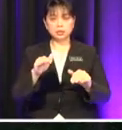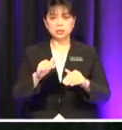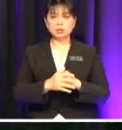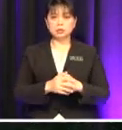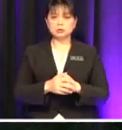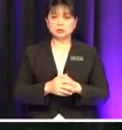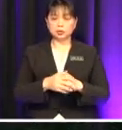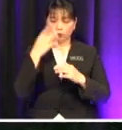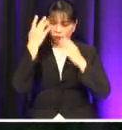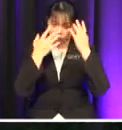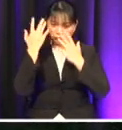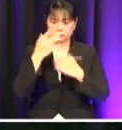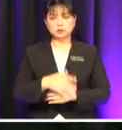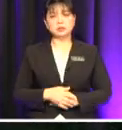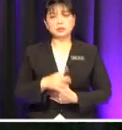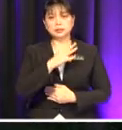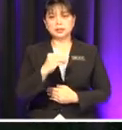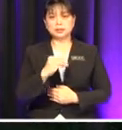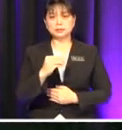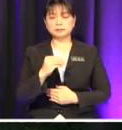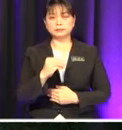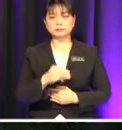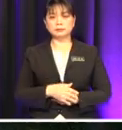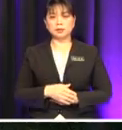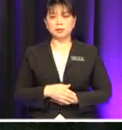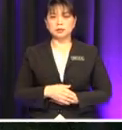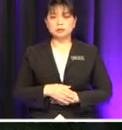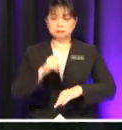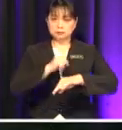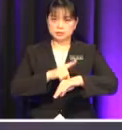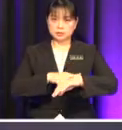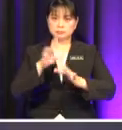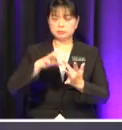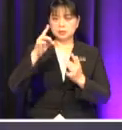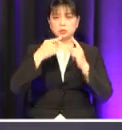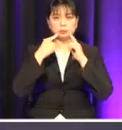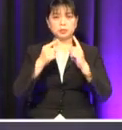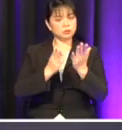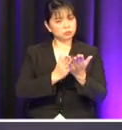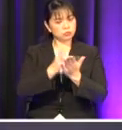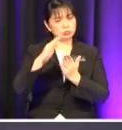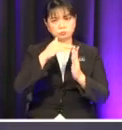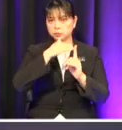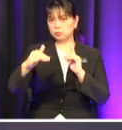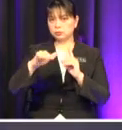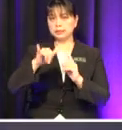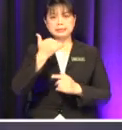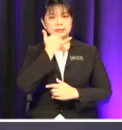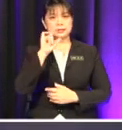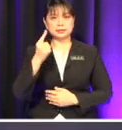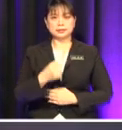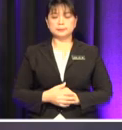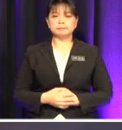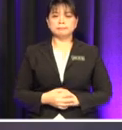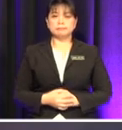calon jangan abaikan terutama waktu memilih jawabannya terus potong mana yang salah tadi Oke